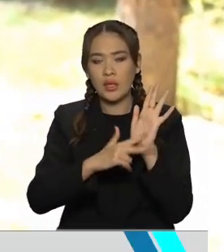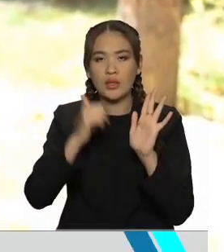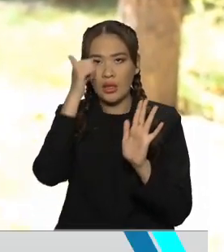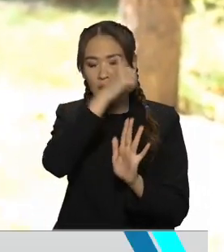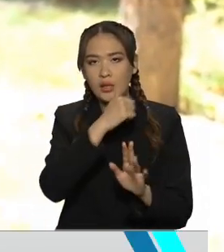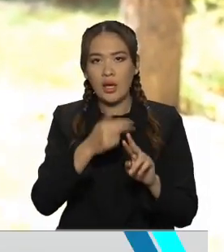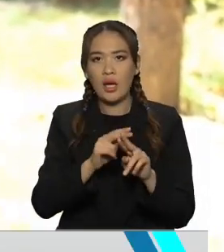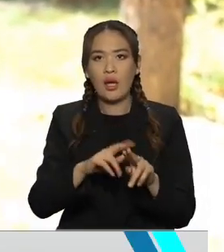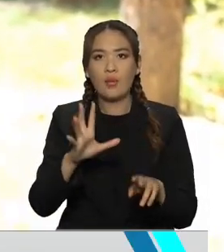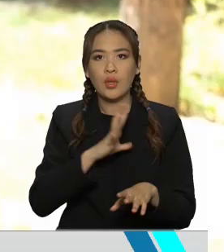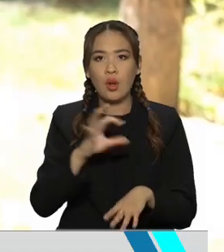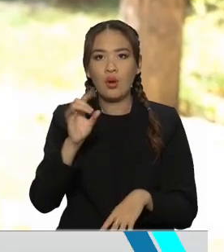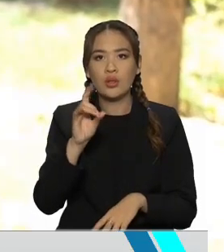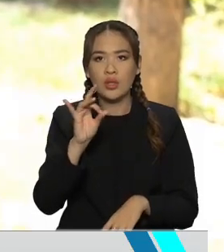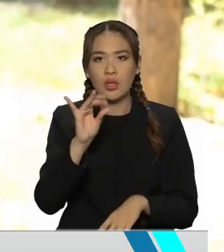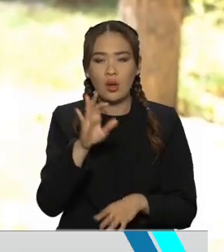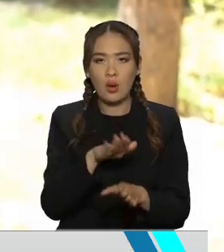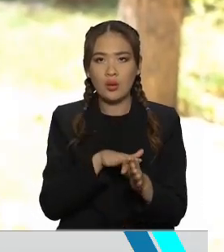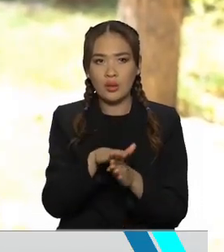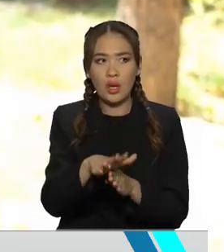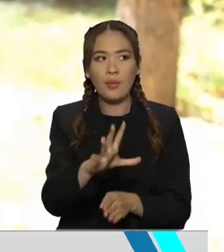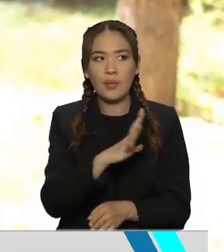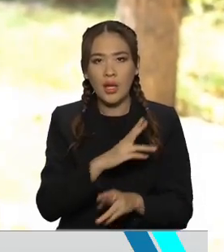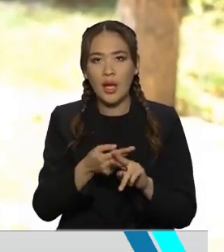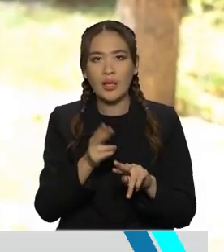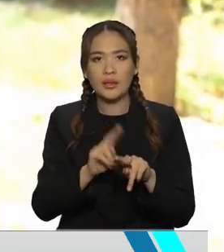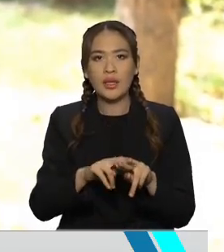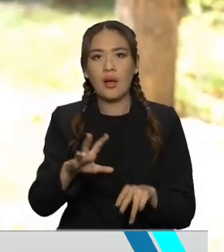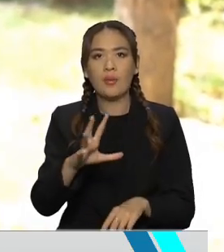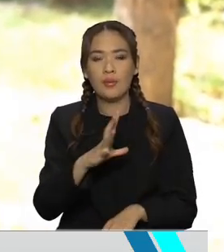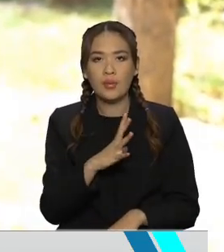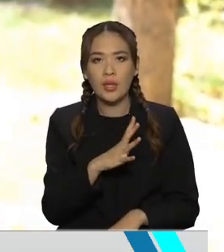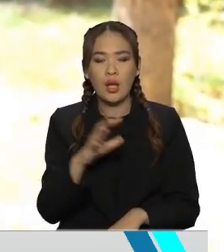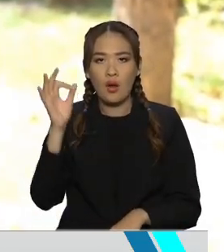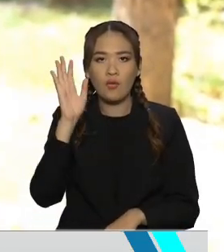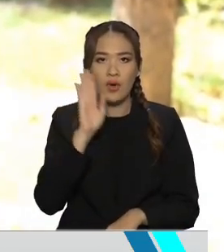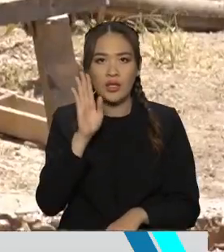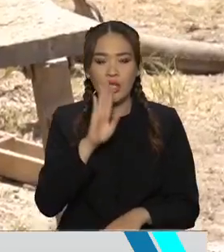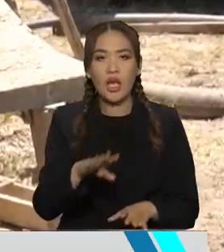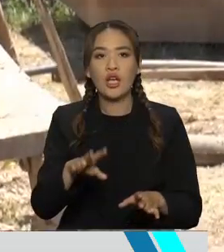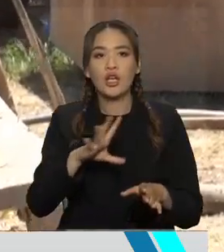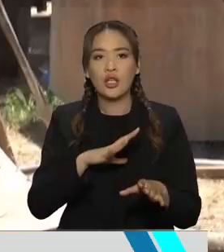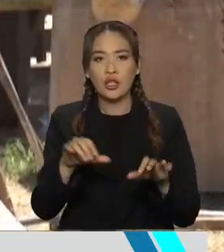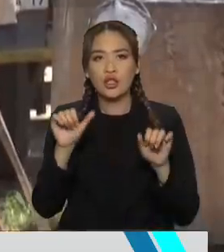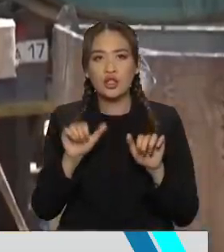слава богу, мы сейчас озеро наполнили. Эту всю систему водоснабжения решаем.